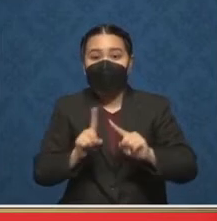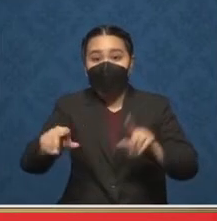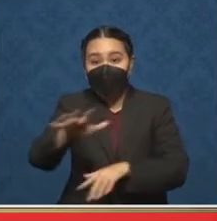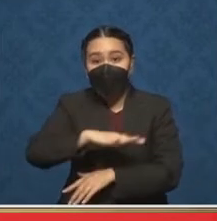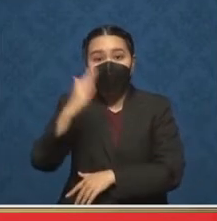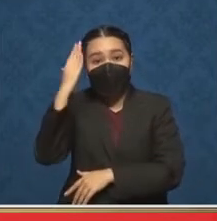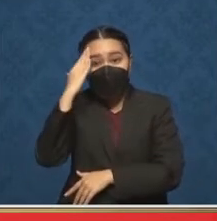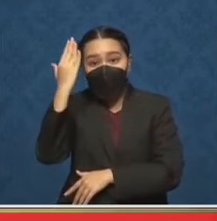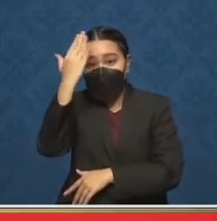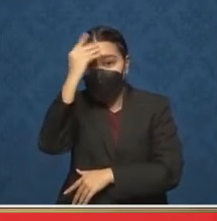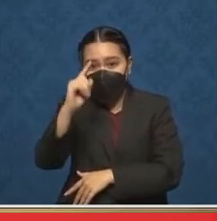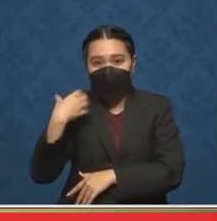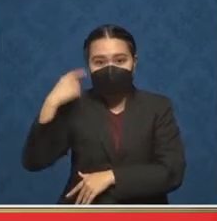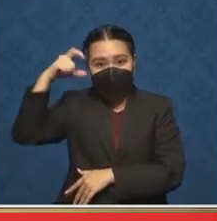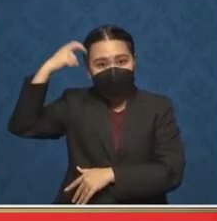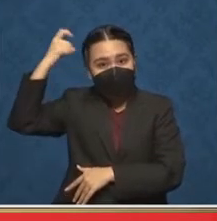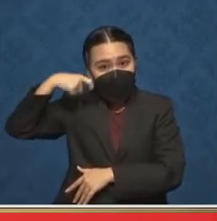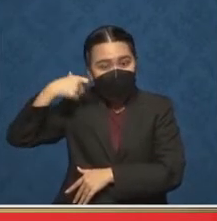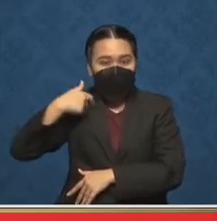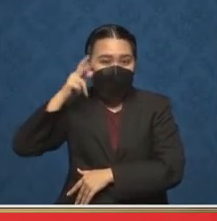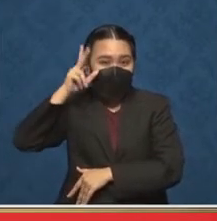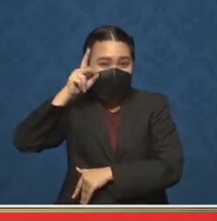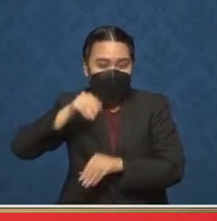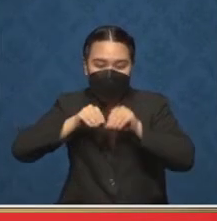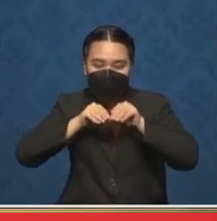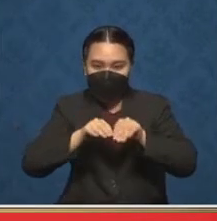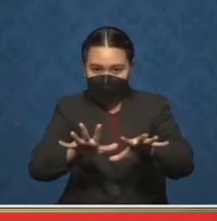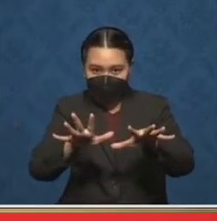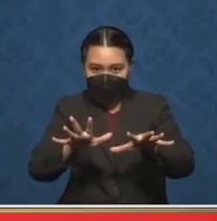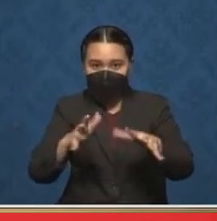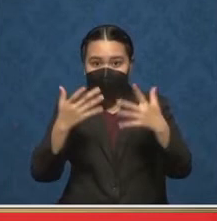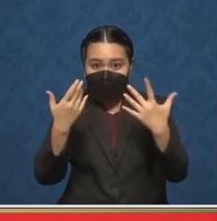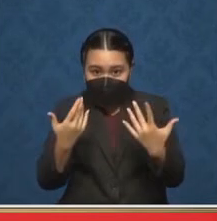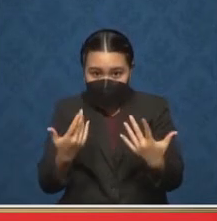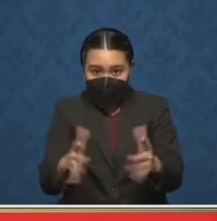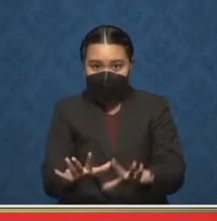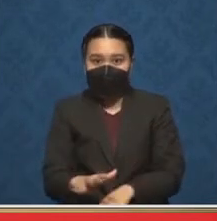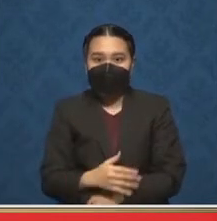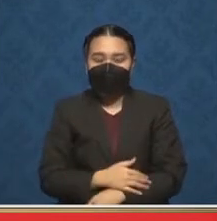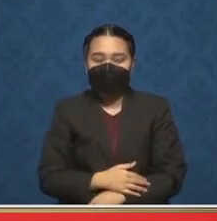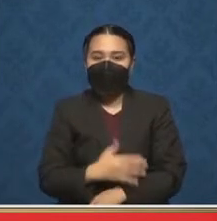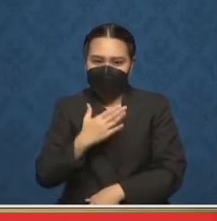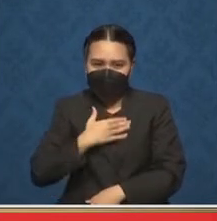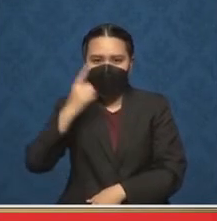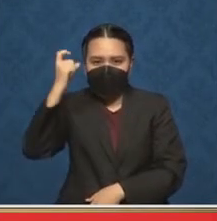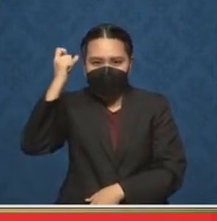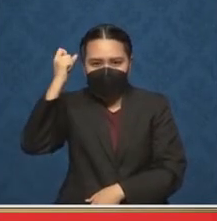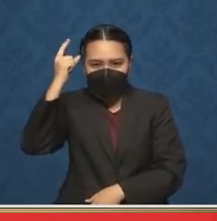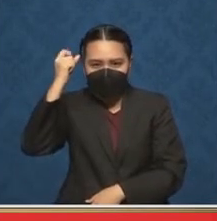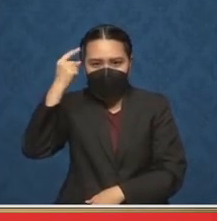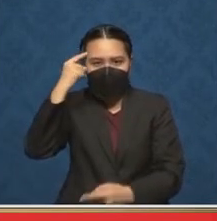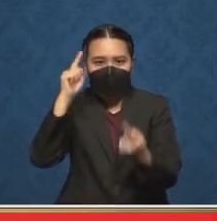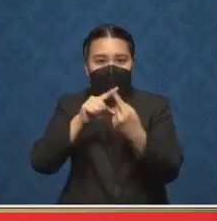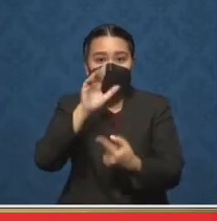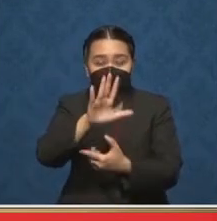ใบญnoteแ่อย、 และที่กเปิ เหerdraiอกมาเรากเข้ใจไดเจ็ตานาว่า เขาเอา